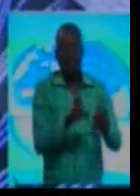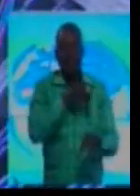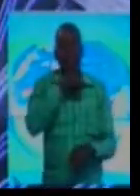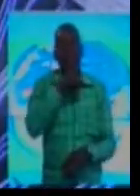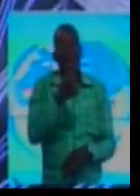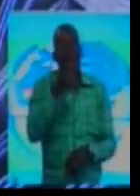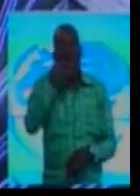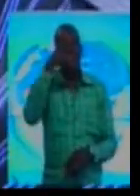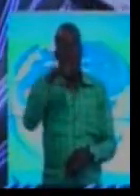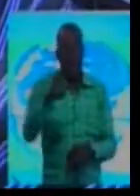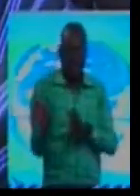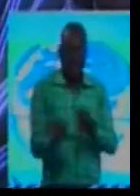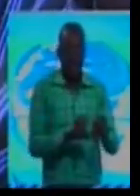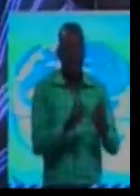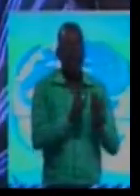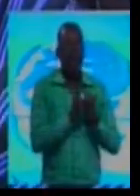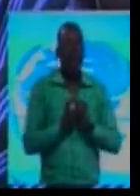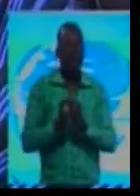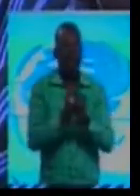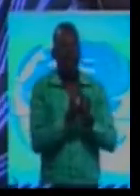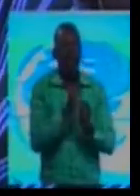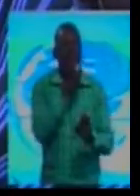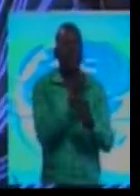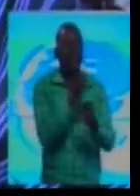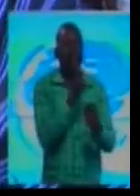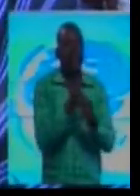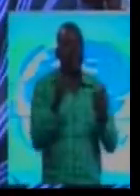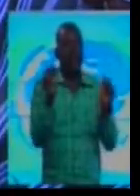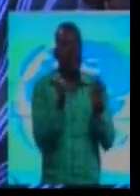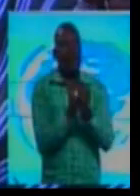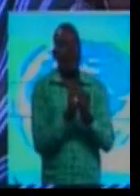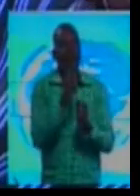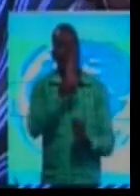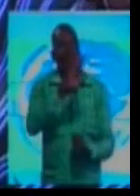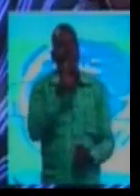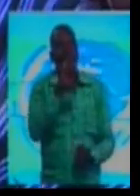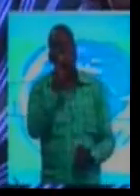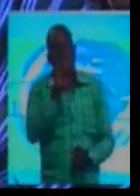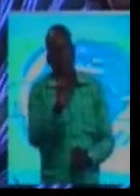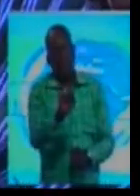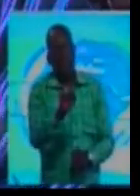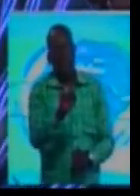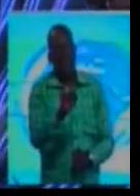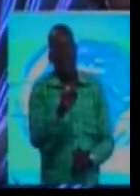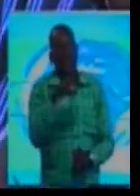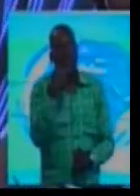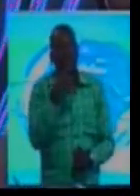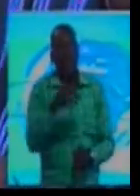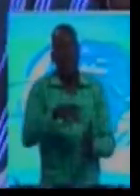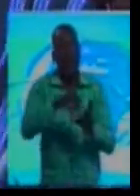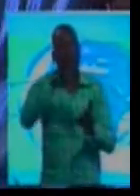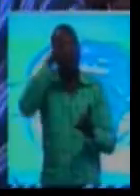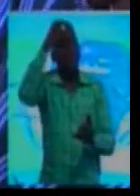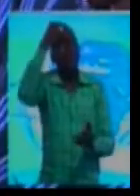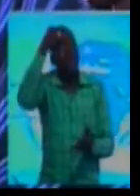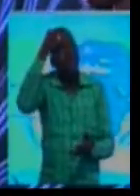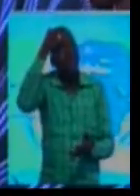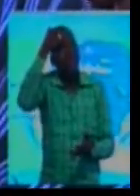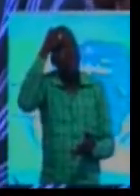qu'ils doivent faire. Et ensemble, il faut qu'ils travaillent avec les forces de défense et de sécurité, qui vont les apprendre le